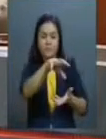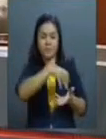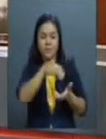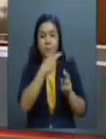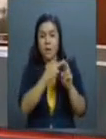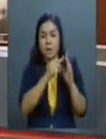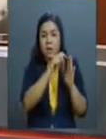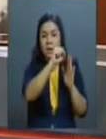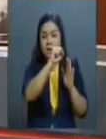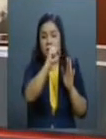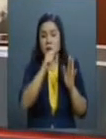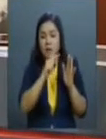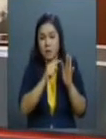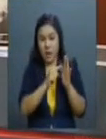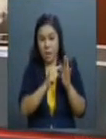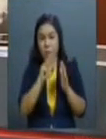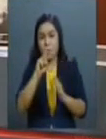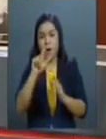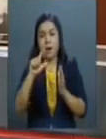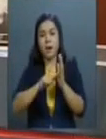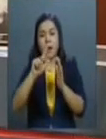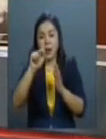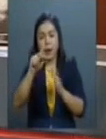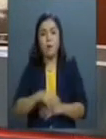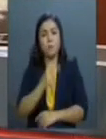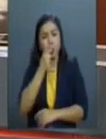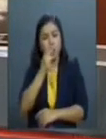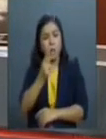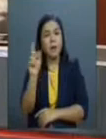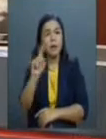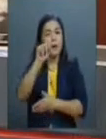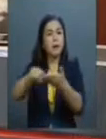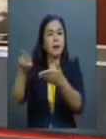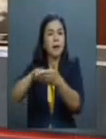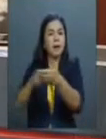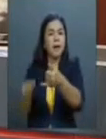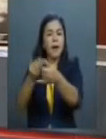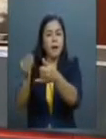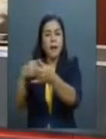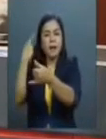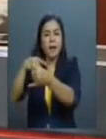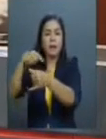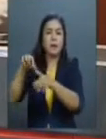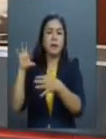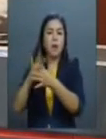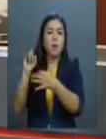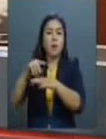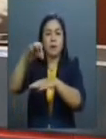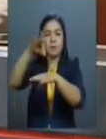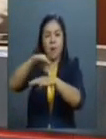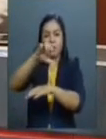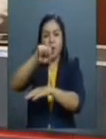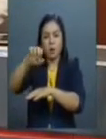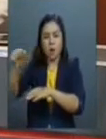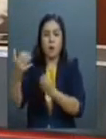ส่วนอีกเรื่องหนึ่งที่น่าจะเกี่ยวข้องกับเรื่องของฐานคะแนนของส.ส.นะคะเว็บไซต์กรุงเทพมหานครนั้นก็บอกว่าอยู่ระหว่างการเปิดรับฟัง